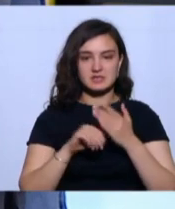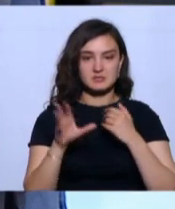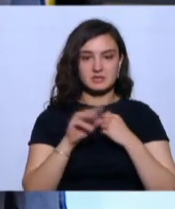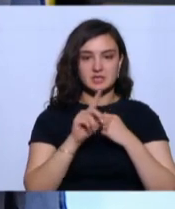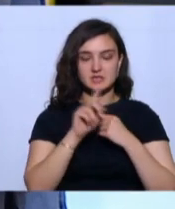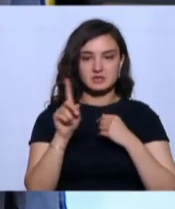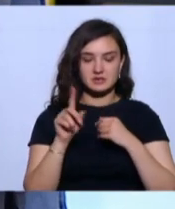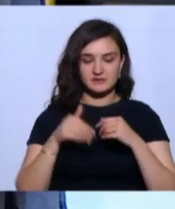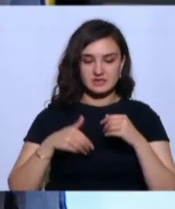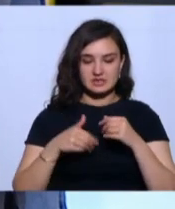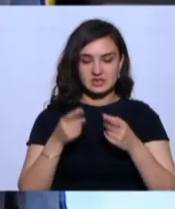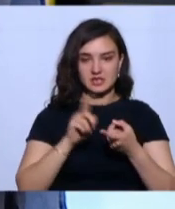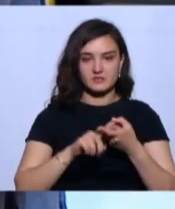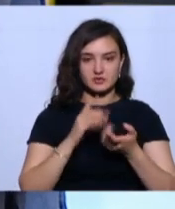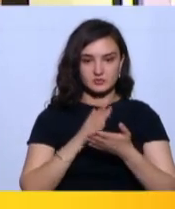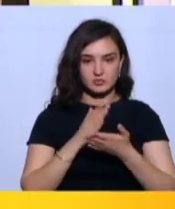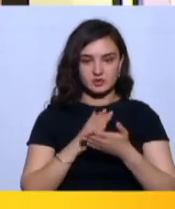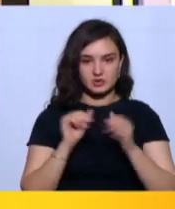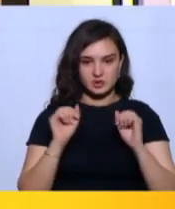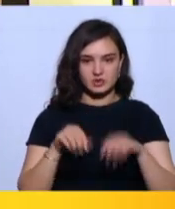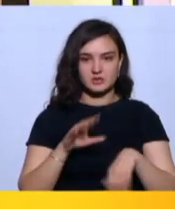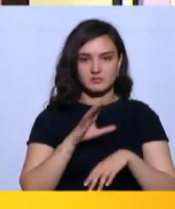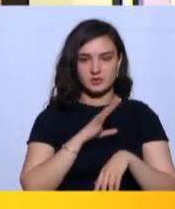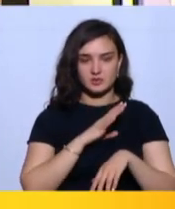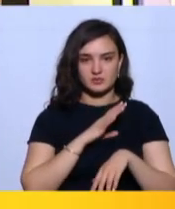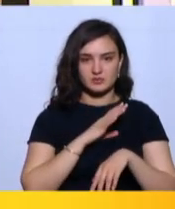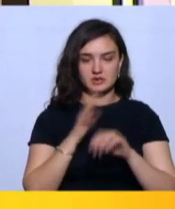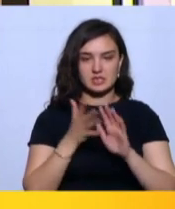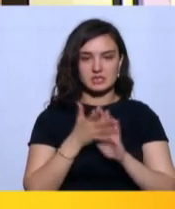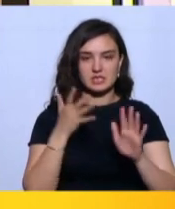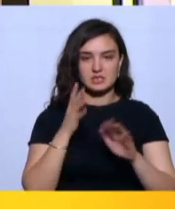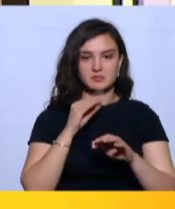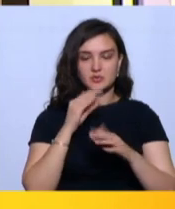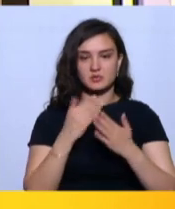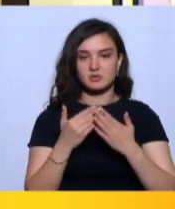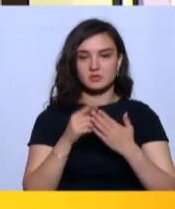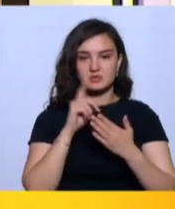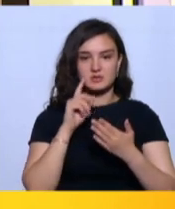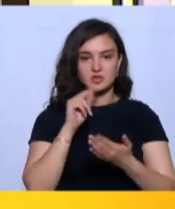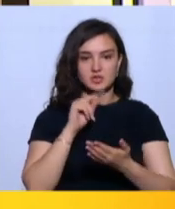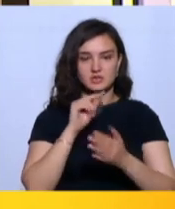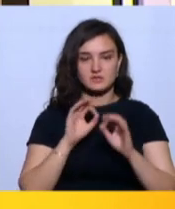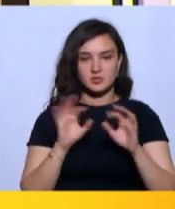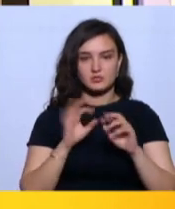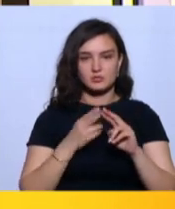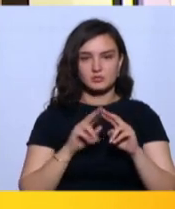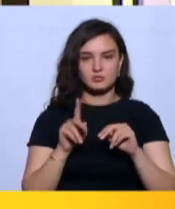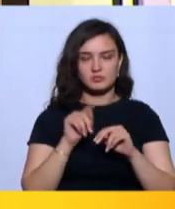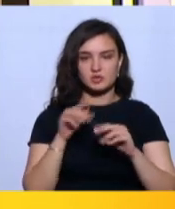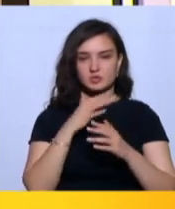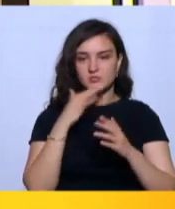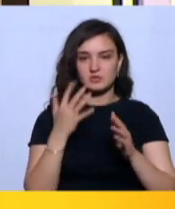ერთხელ ახსენა და რომელიც ღვიძლთან არის მიბმული, შეიძლება იყოს გასააზრებელი, როდესაც მაგალითად მწვანე ჩაიზე ლაპარაკობთ, იმიტომ რომ მასში